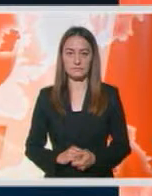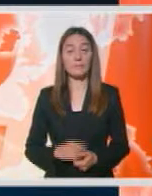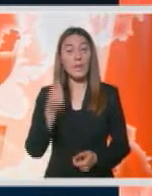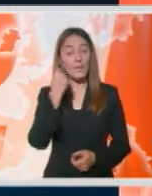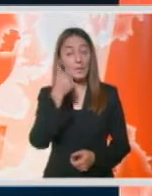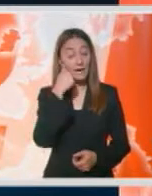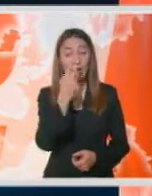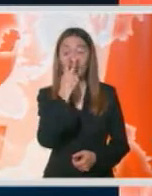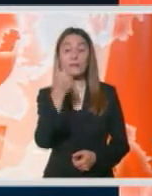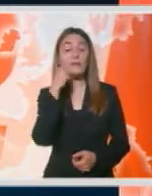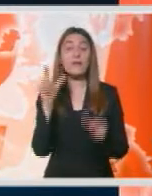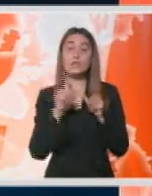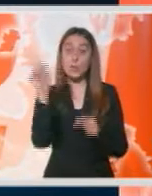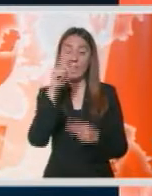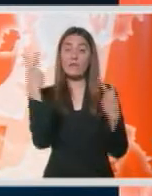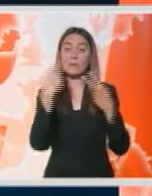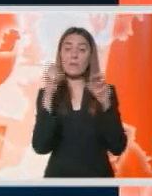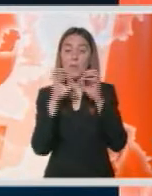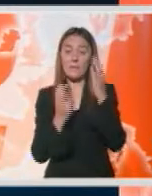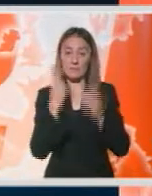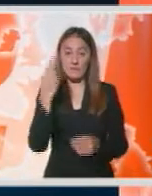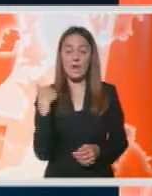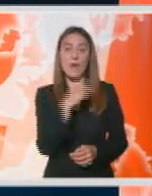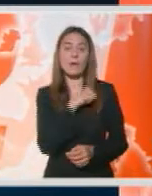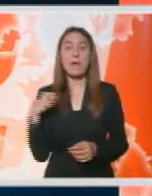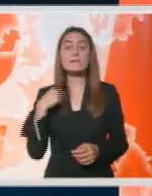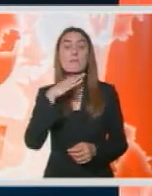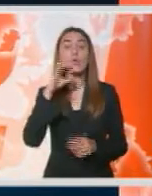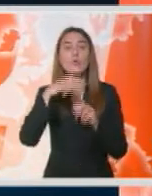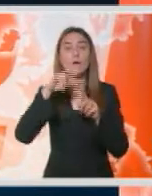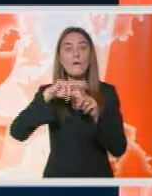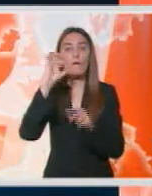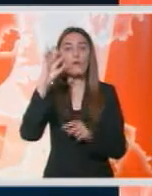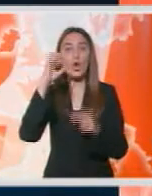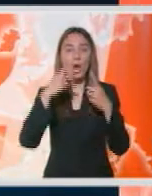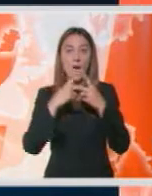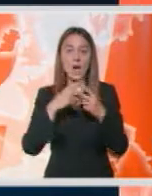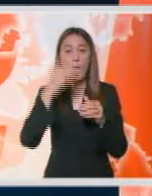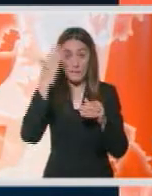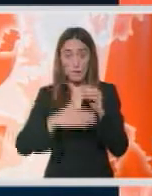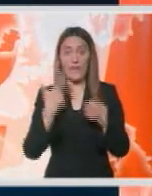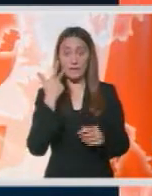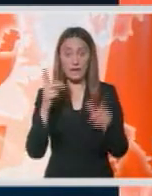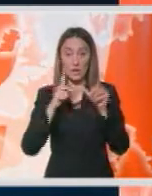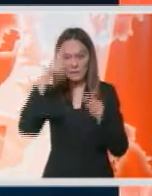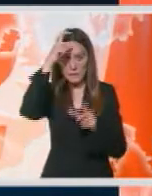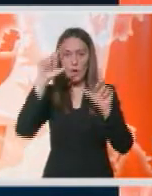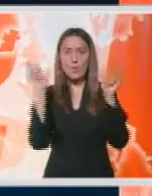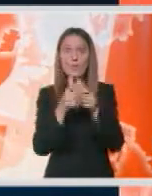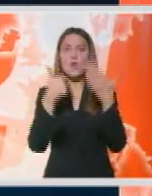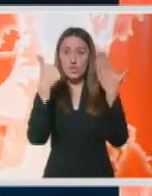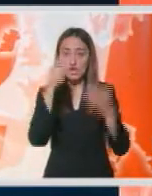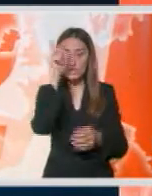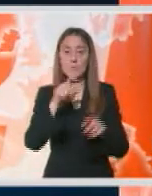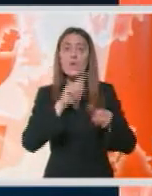Dobar dan, gledate Vesti u 1, televizije B92, ja sam Aleksandra Godfra. U poslednja tri dana u Srbiji je uhapšeno 6